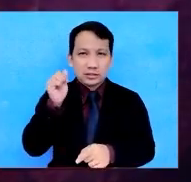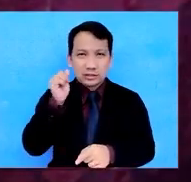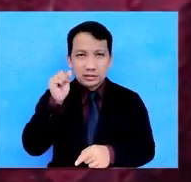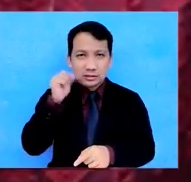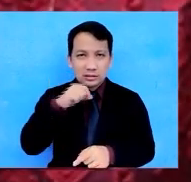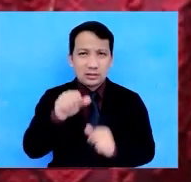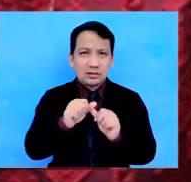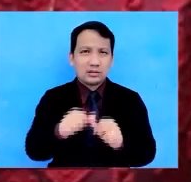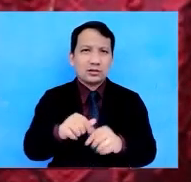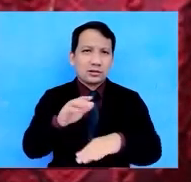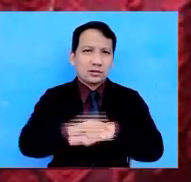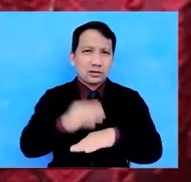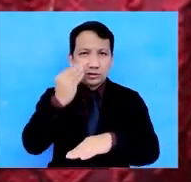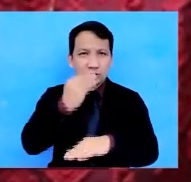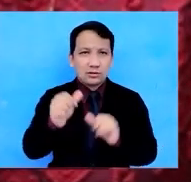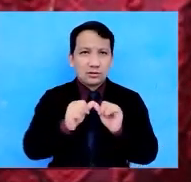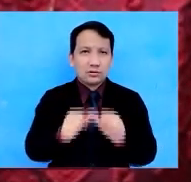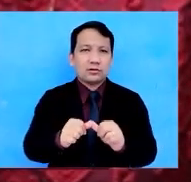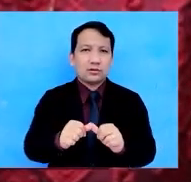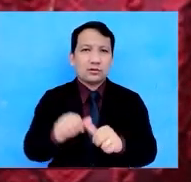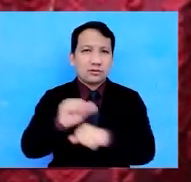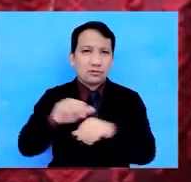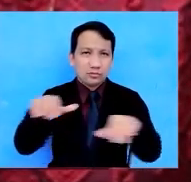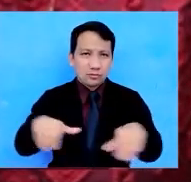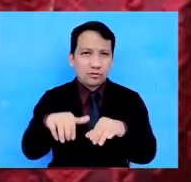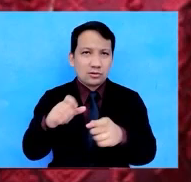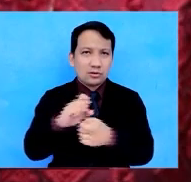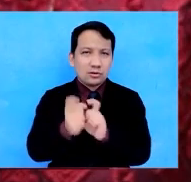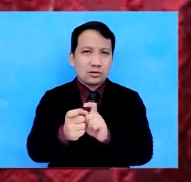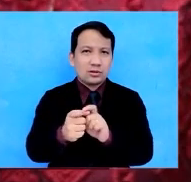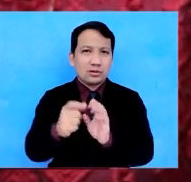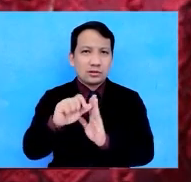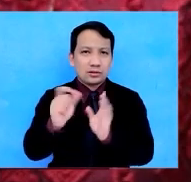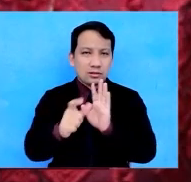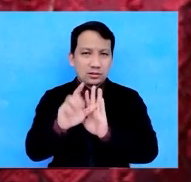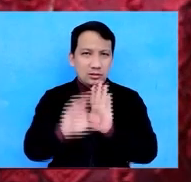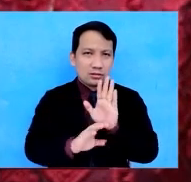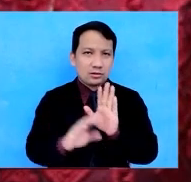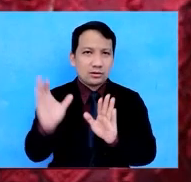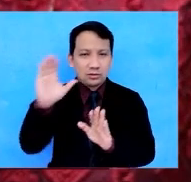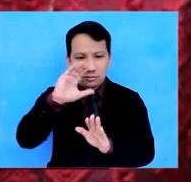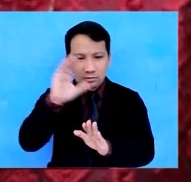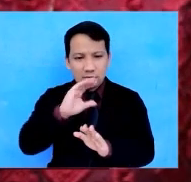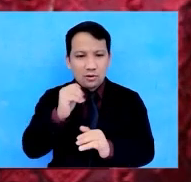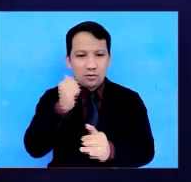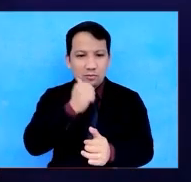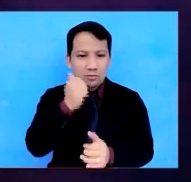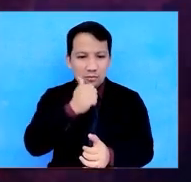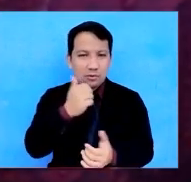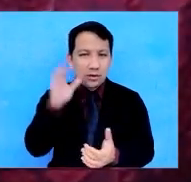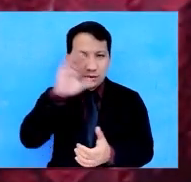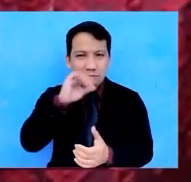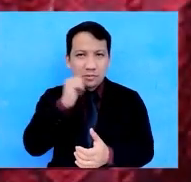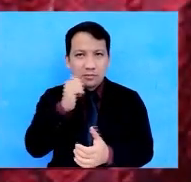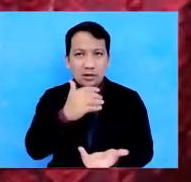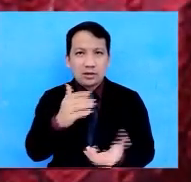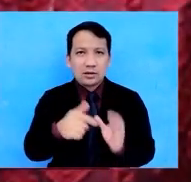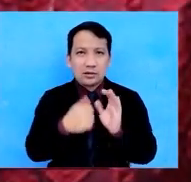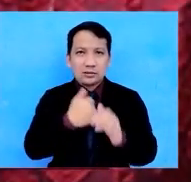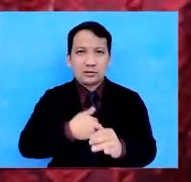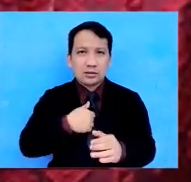kay Senator Padilla, ang trabaho niya ay ayusin ang batas at hindi mambabae sa Senado. Kaya naman humingi ng